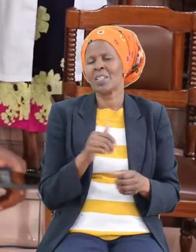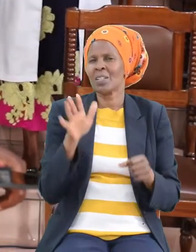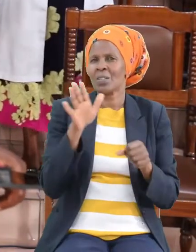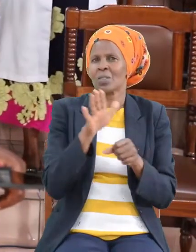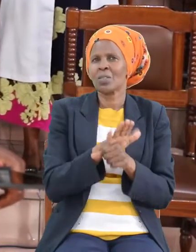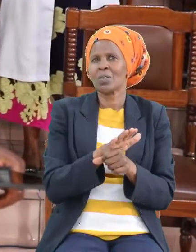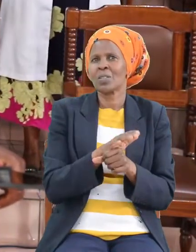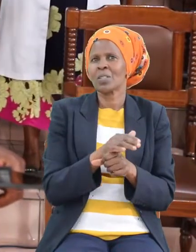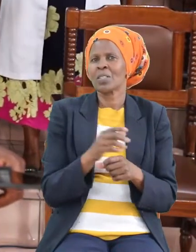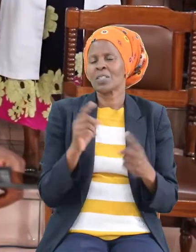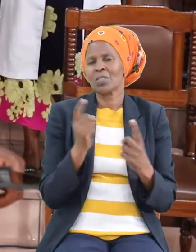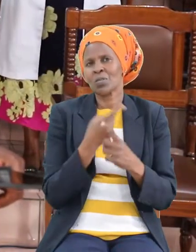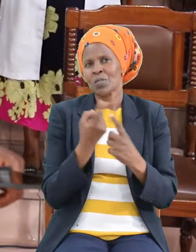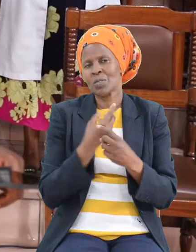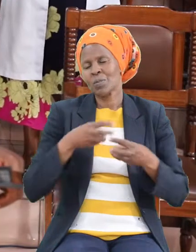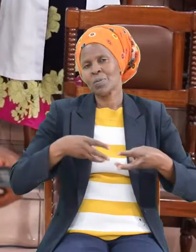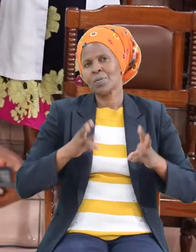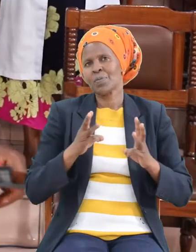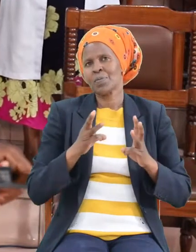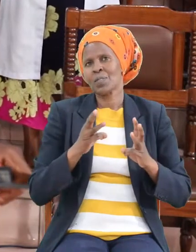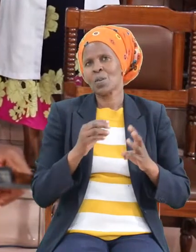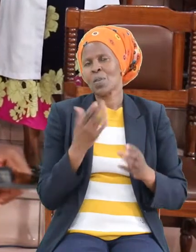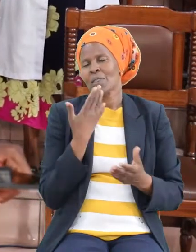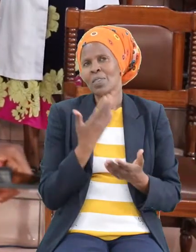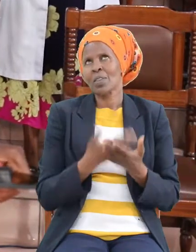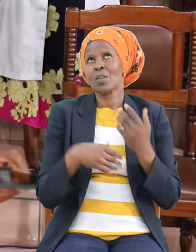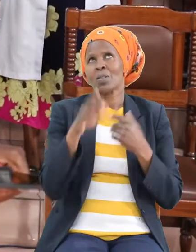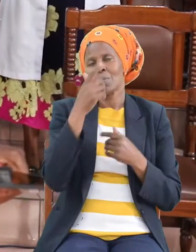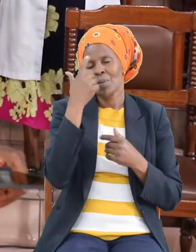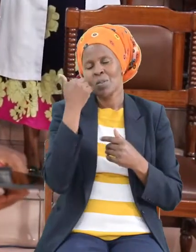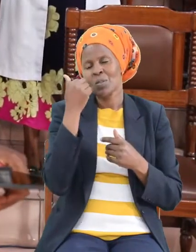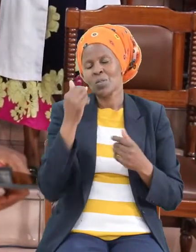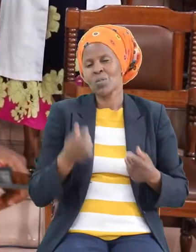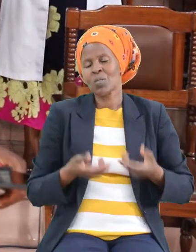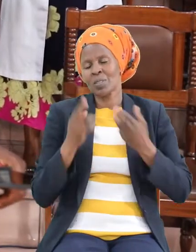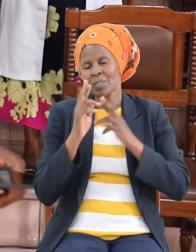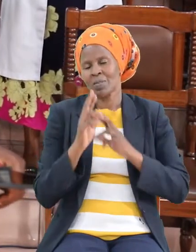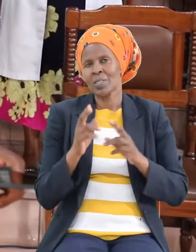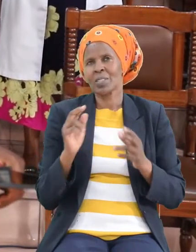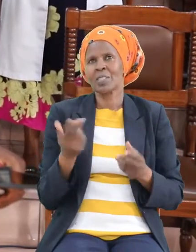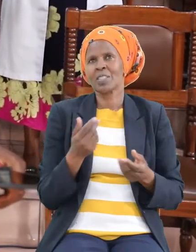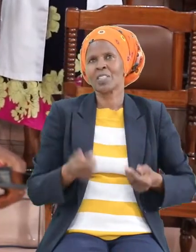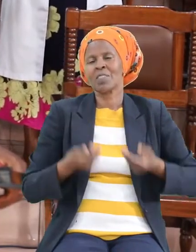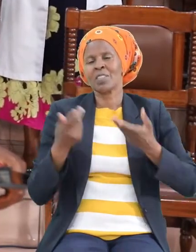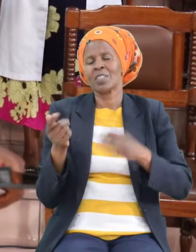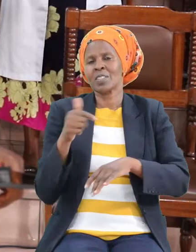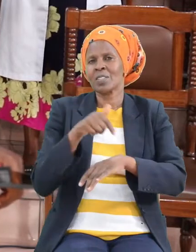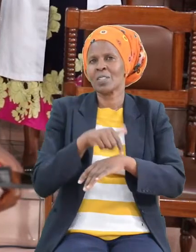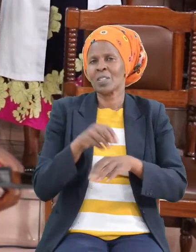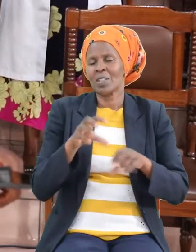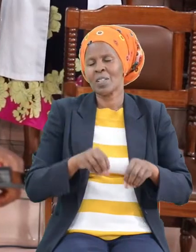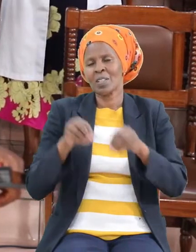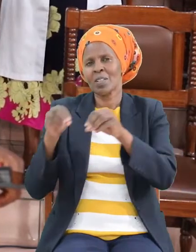sana kwa njia mbalimbali. Tunakushukuru kwa sababu pia umetuheshimu na kutupa nafasi ya